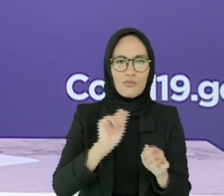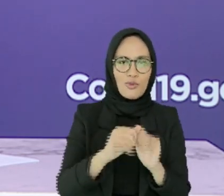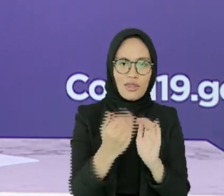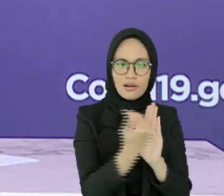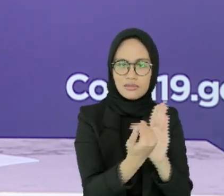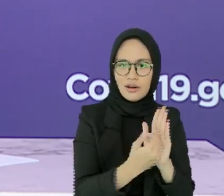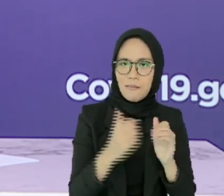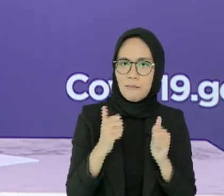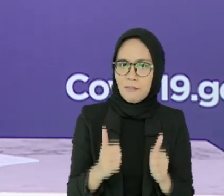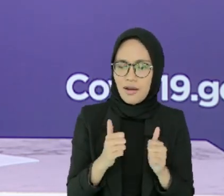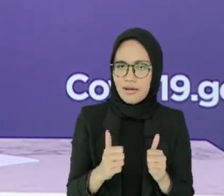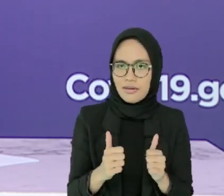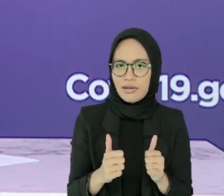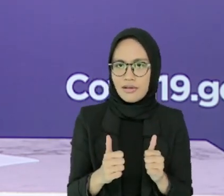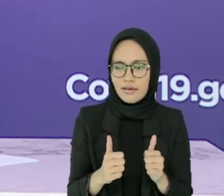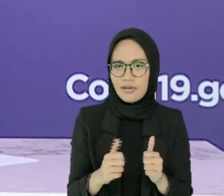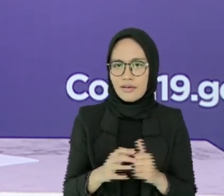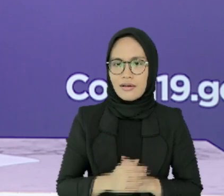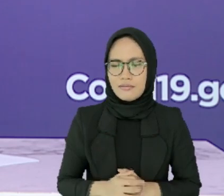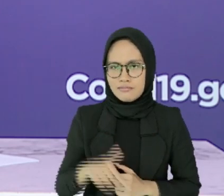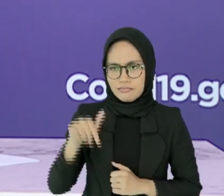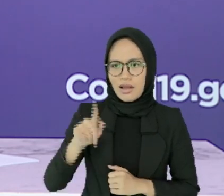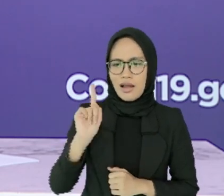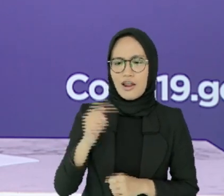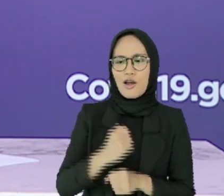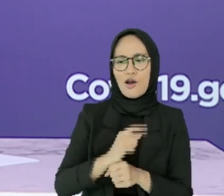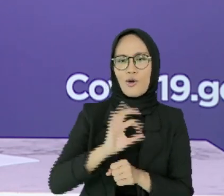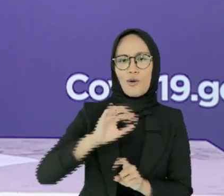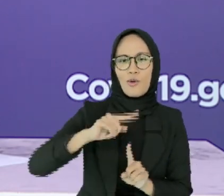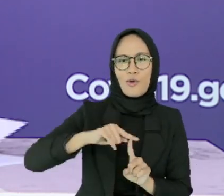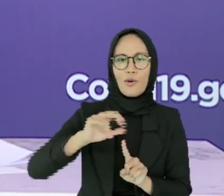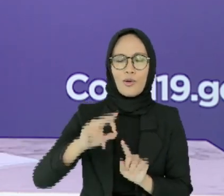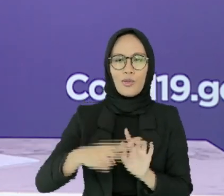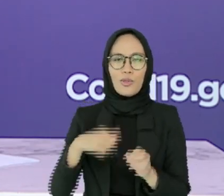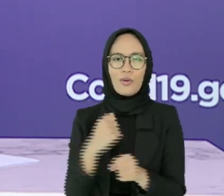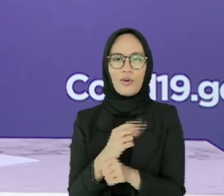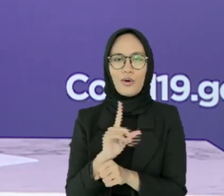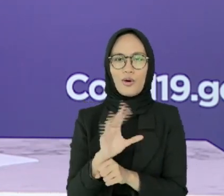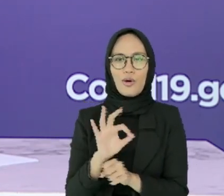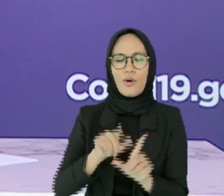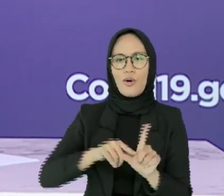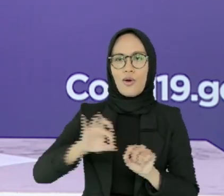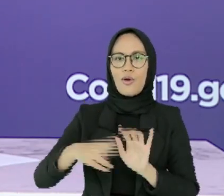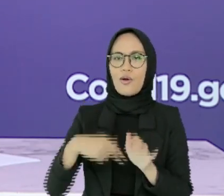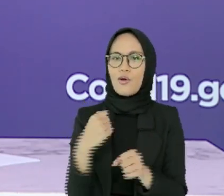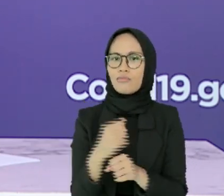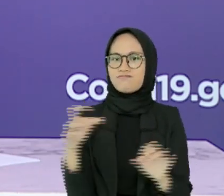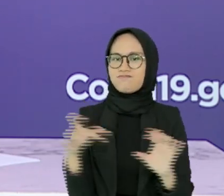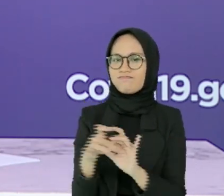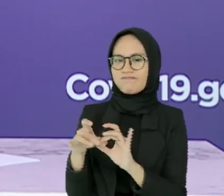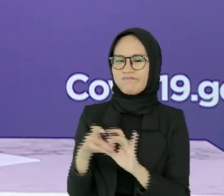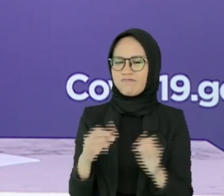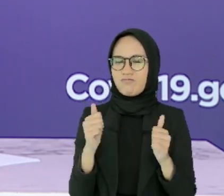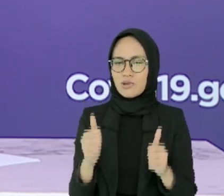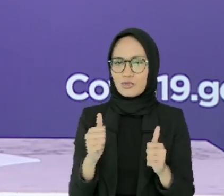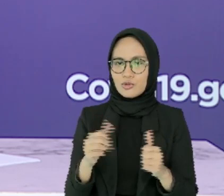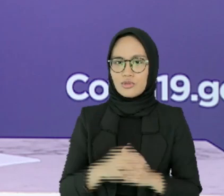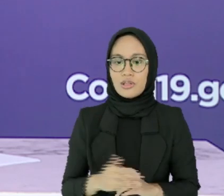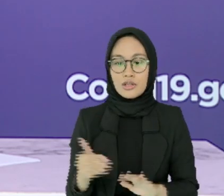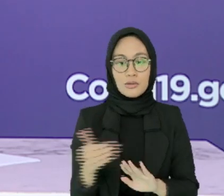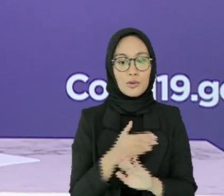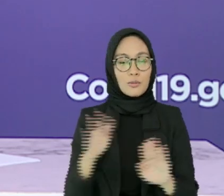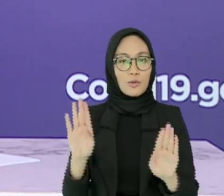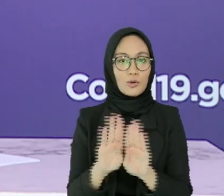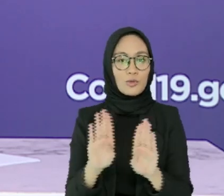cerminan karakter bangsa yaitu gotong-royong sebelum menutup konferensi pers hari ini berikut